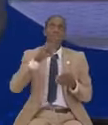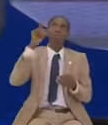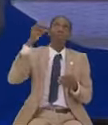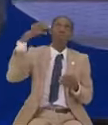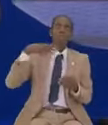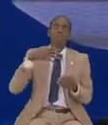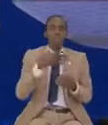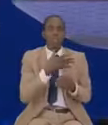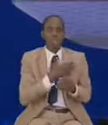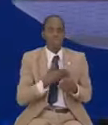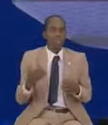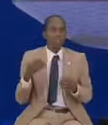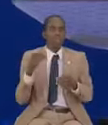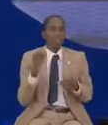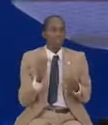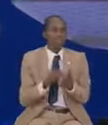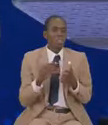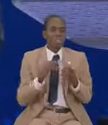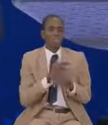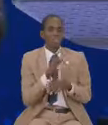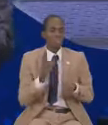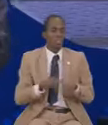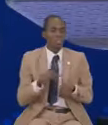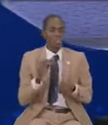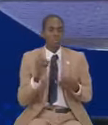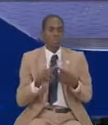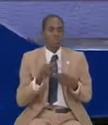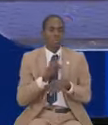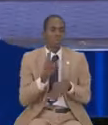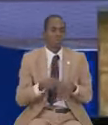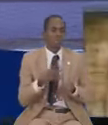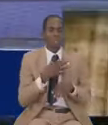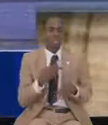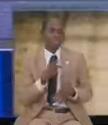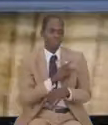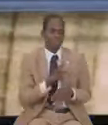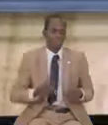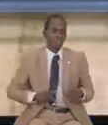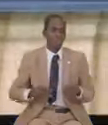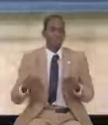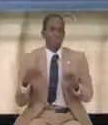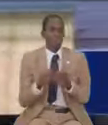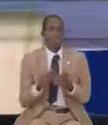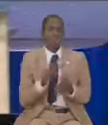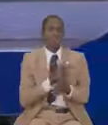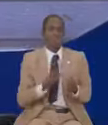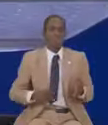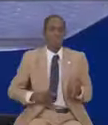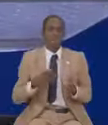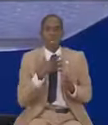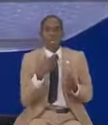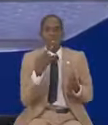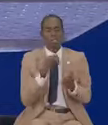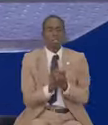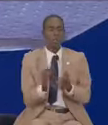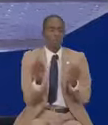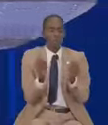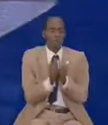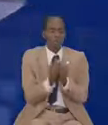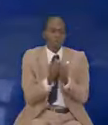langage des nations royaume contre royaume et nation contre royaume et ce sera une